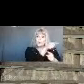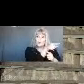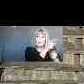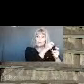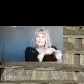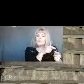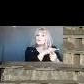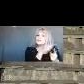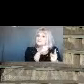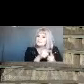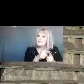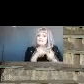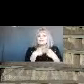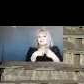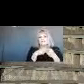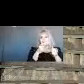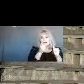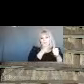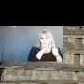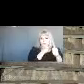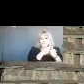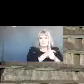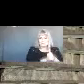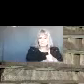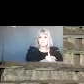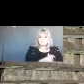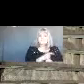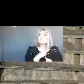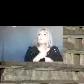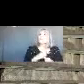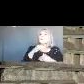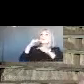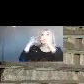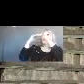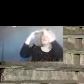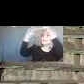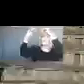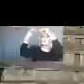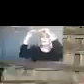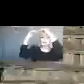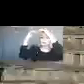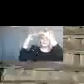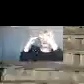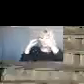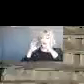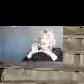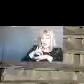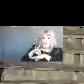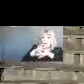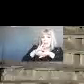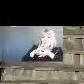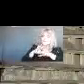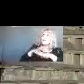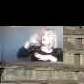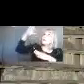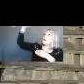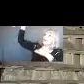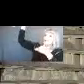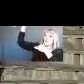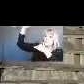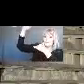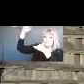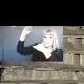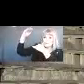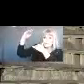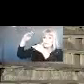tempel. En ja, as hemel en aarde dan nou verbind, hierdie geluid van die hemel af vul nou, en die mense